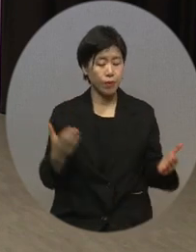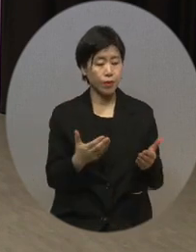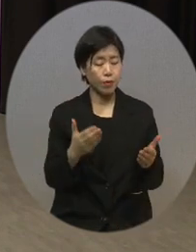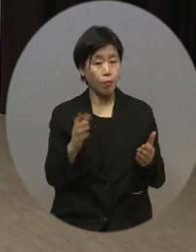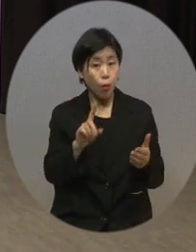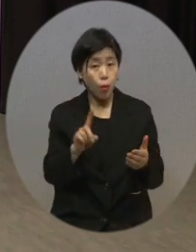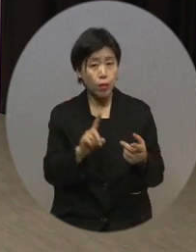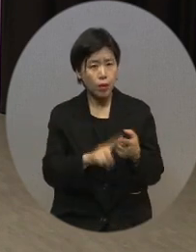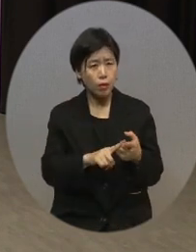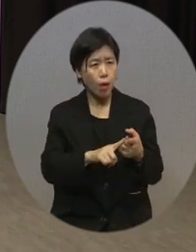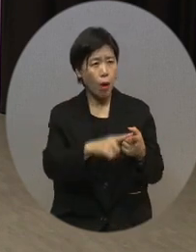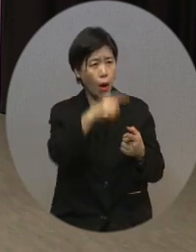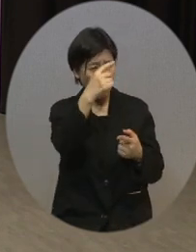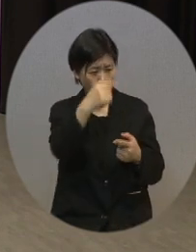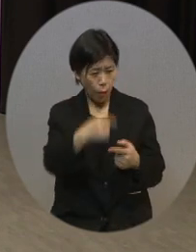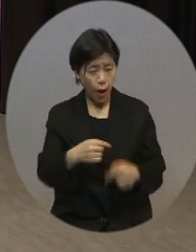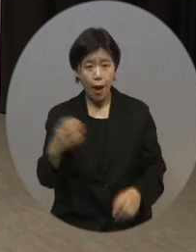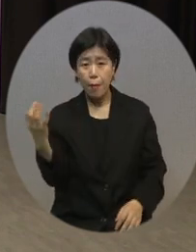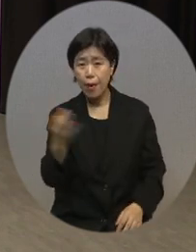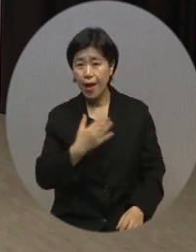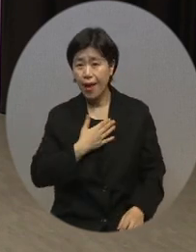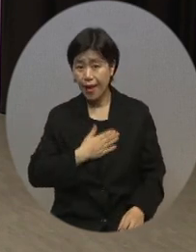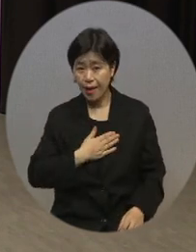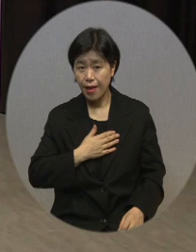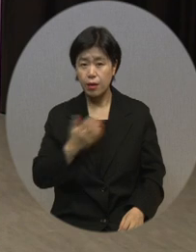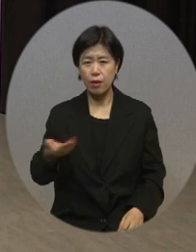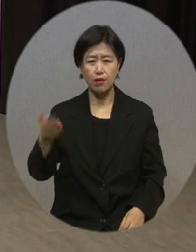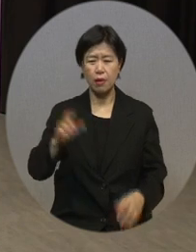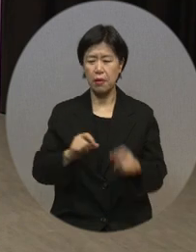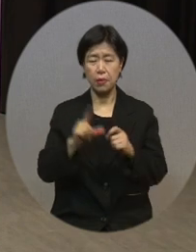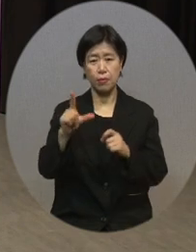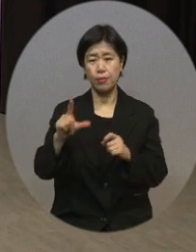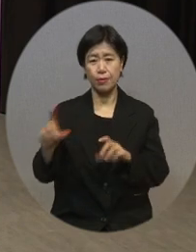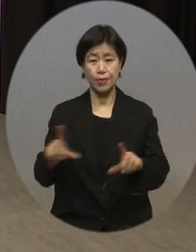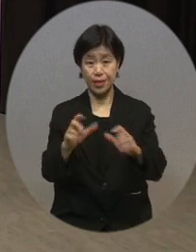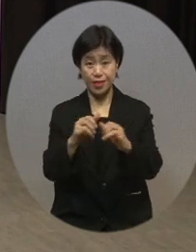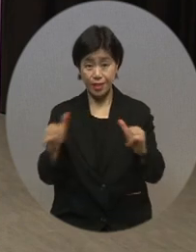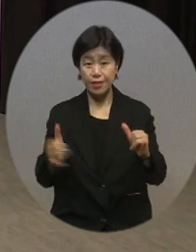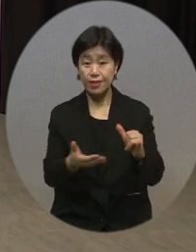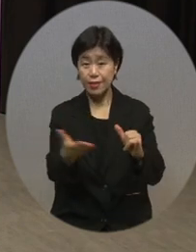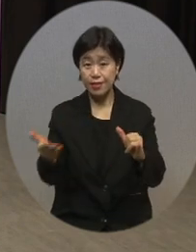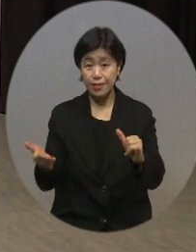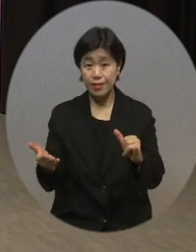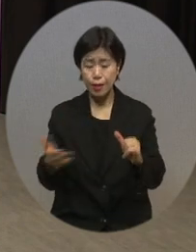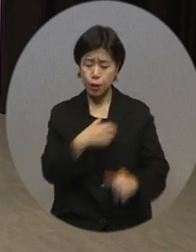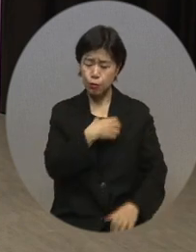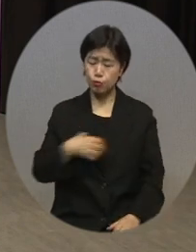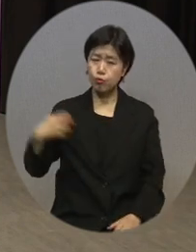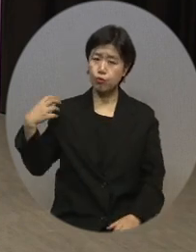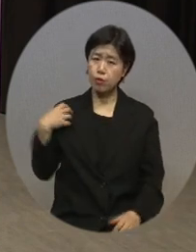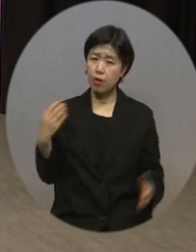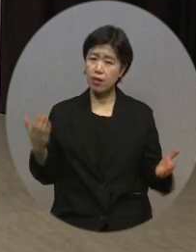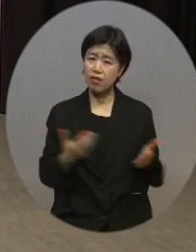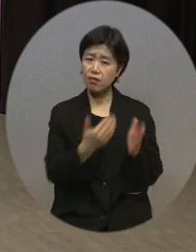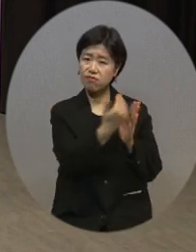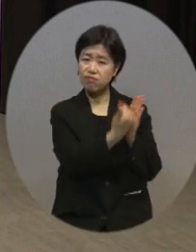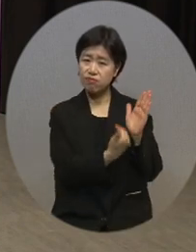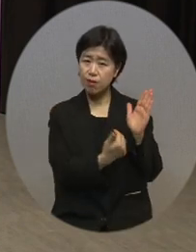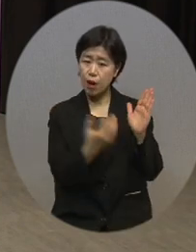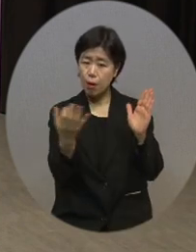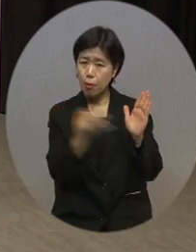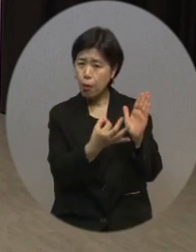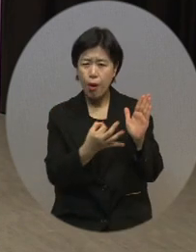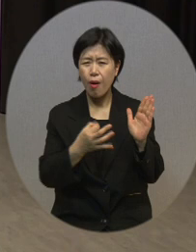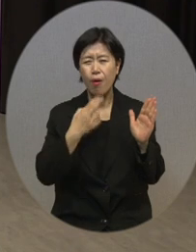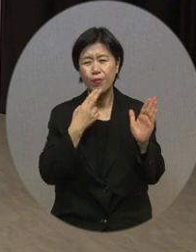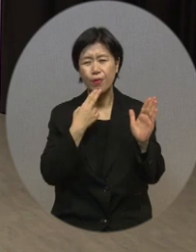아시는 분들도 계시지만 대부분의 주민들은 구청이 어떤 일을 하는지 잘 모릅니다. 그렇죠.